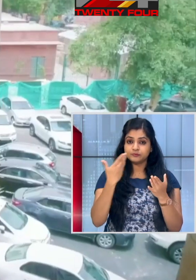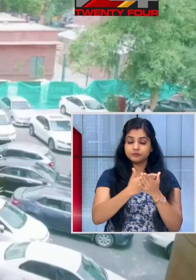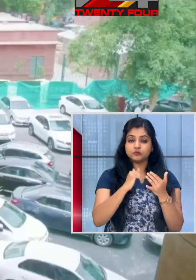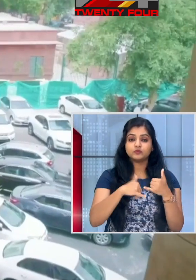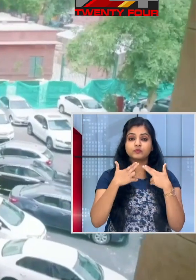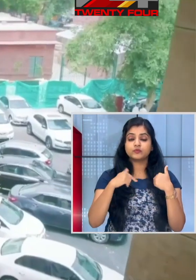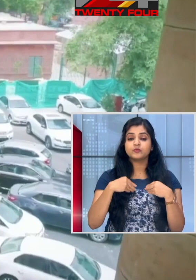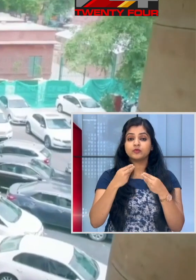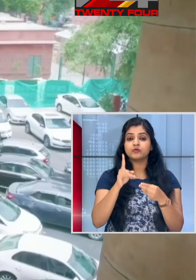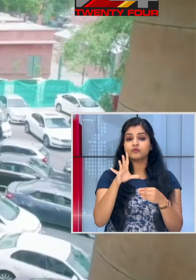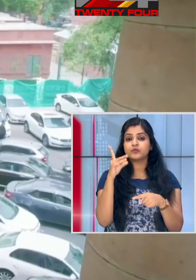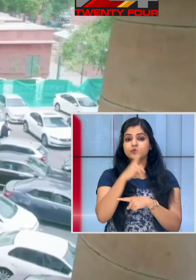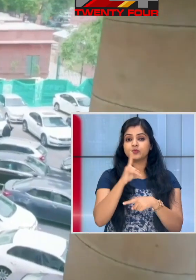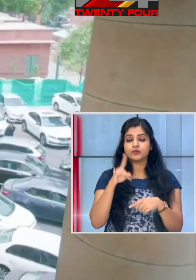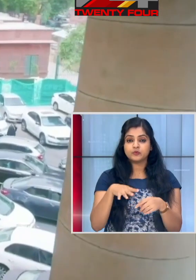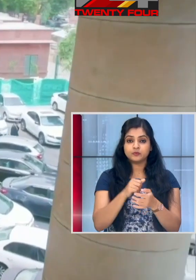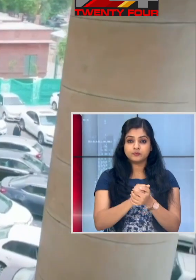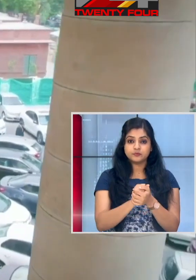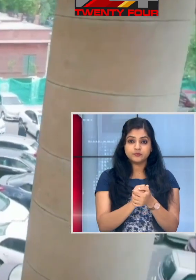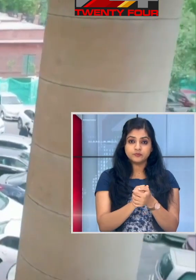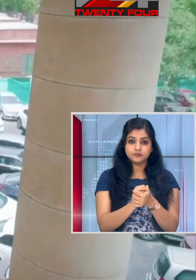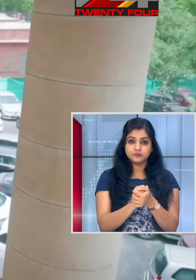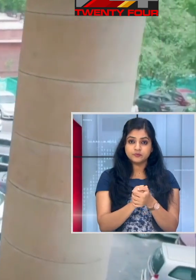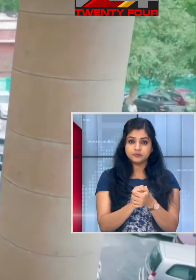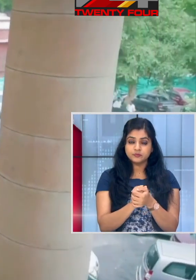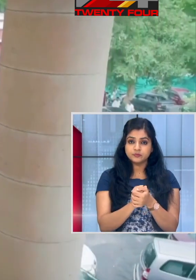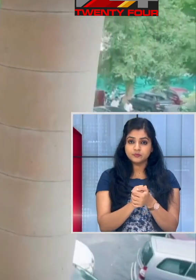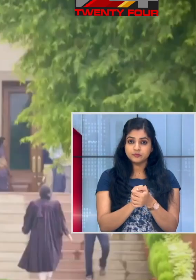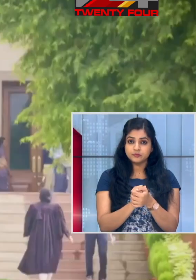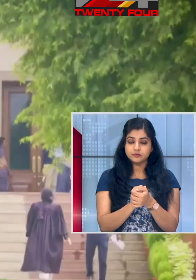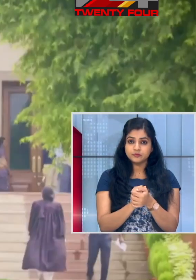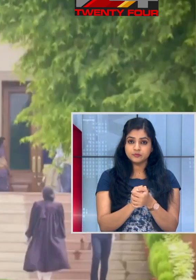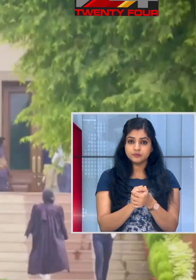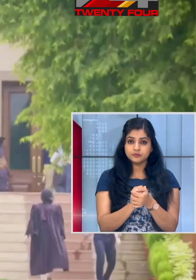നൽകിയിരിക്കുന്നത്. 15 ദിവസത്തിനുള്ളിൽ ഇതിനുള്ള സമിതി അത്